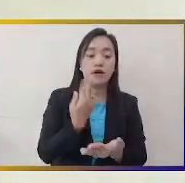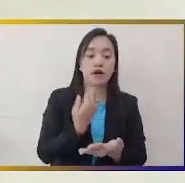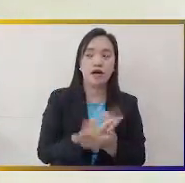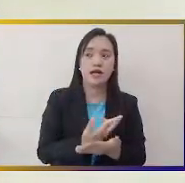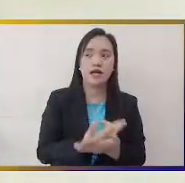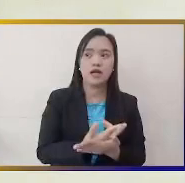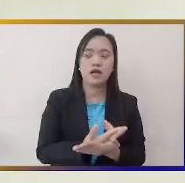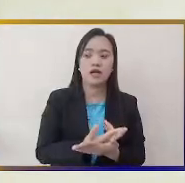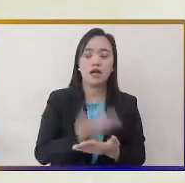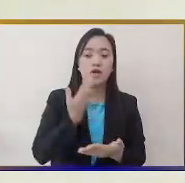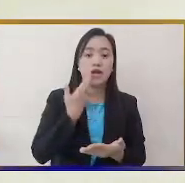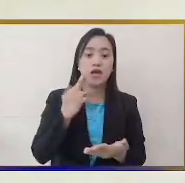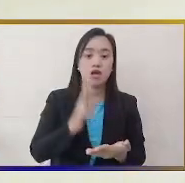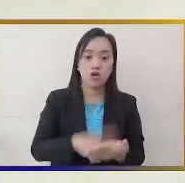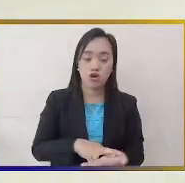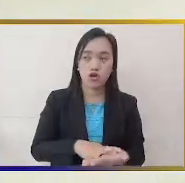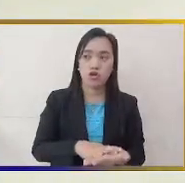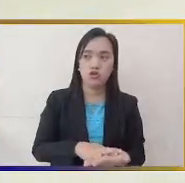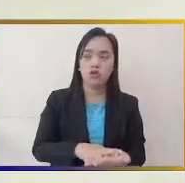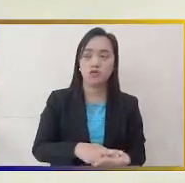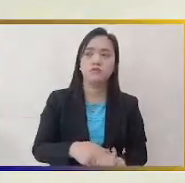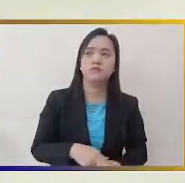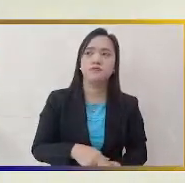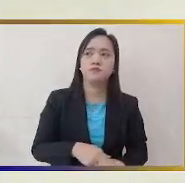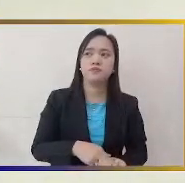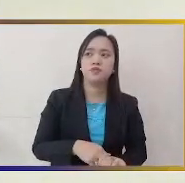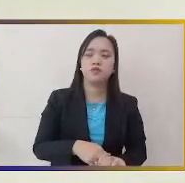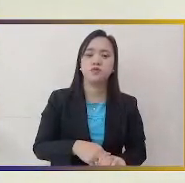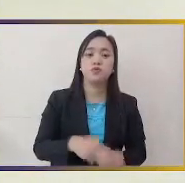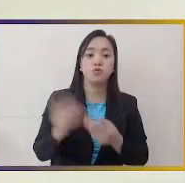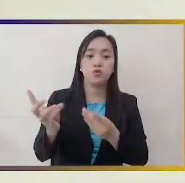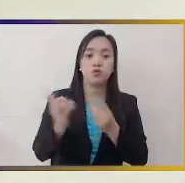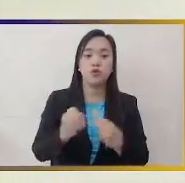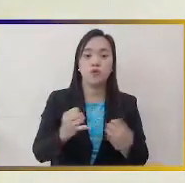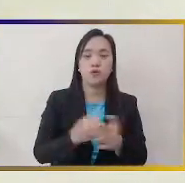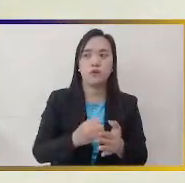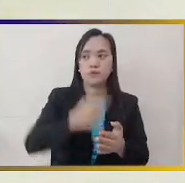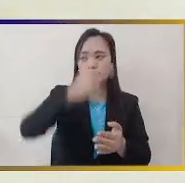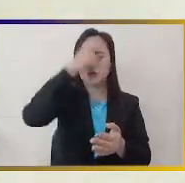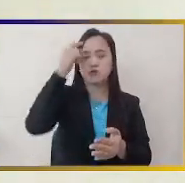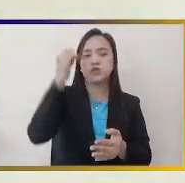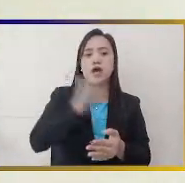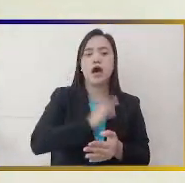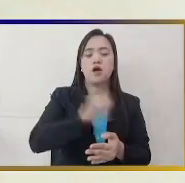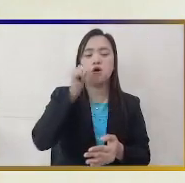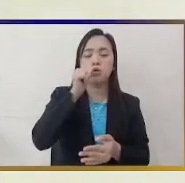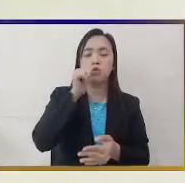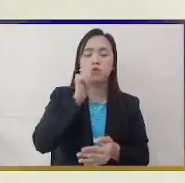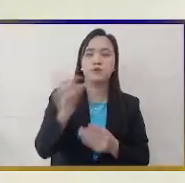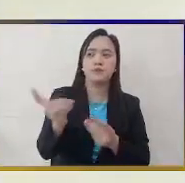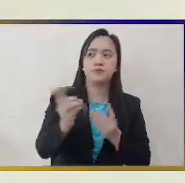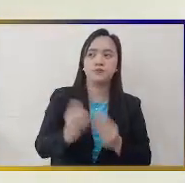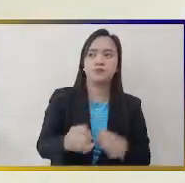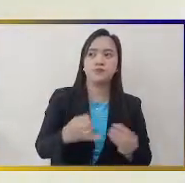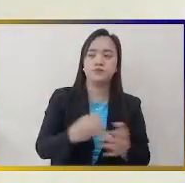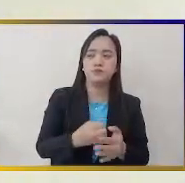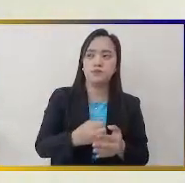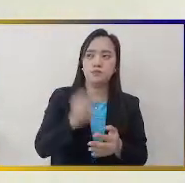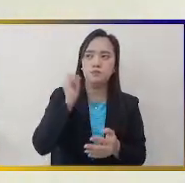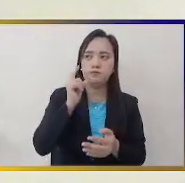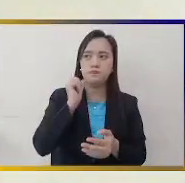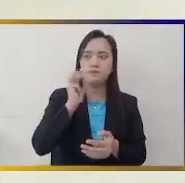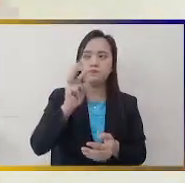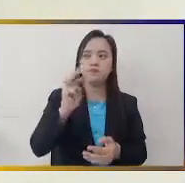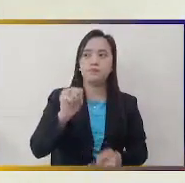Mameng gawin niyo yun kasi ginagawa ko yun ako at ang aking pamilya ayan si Beng mamroblema